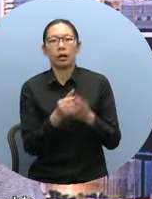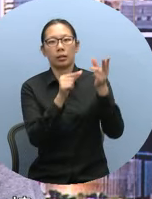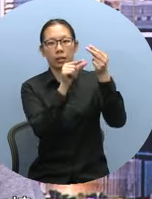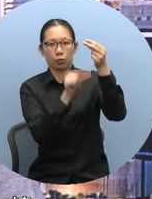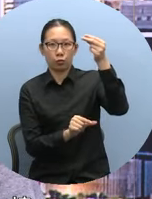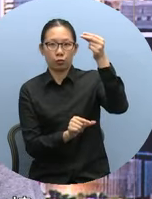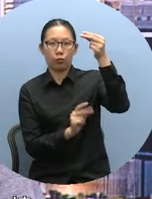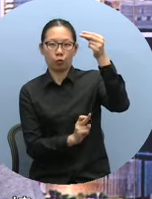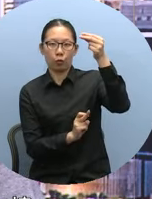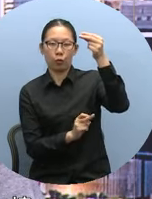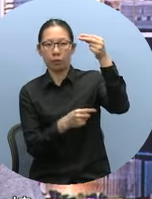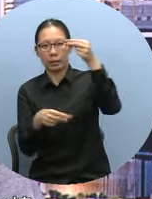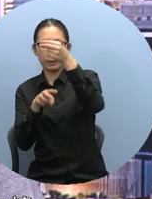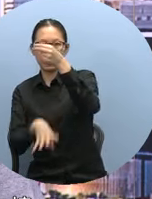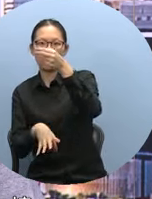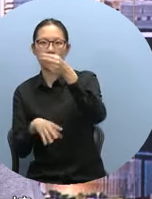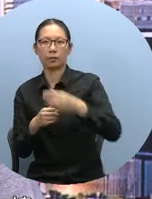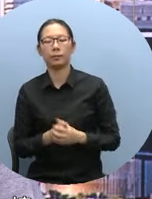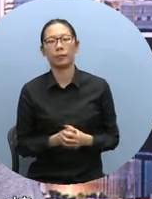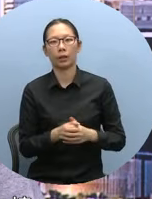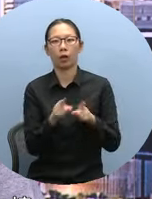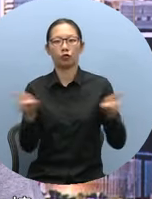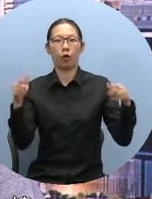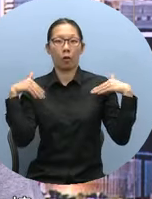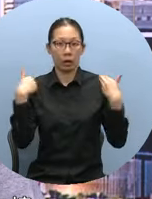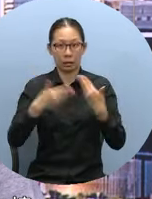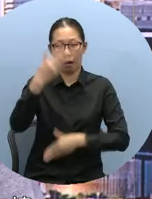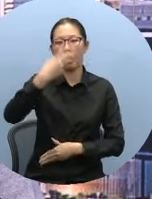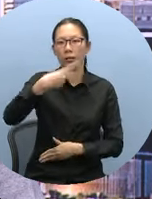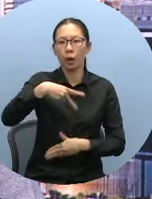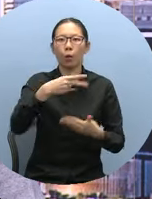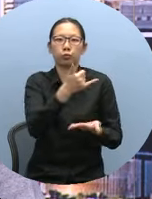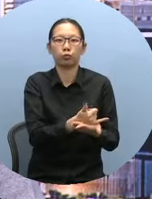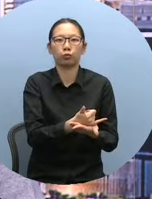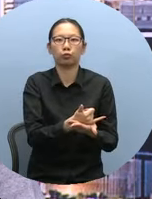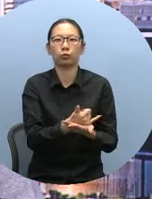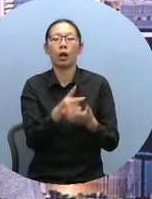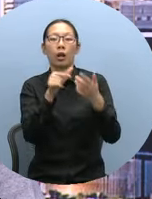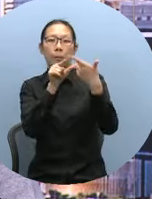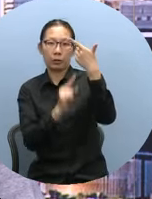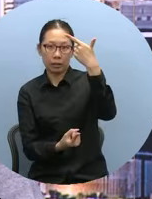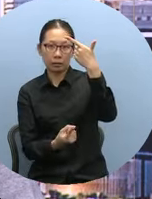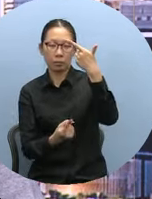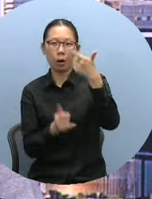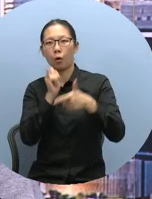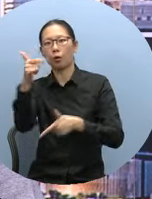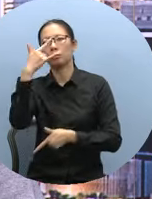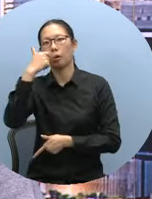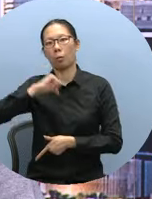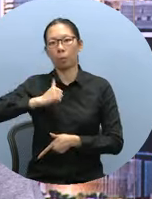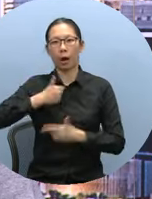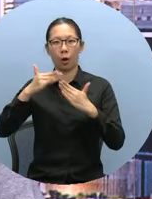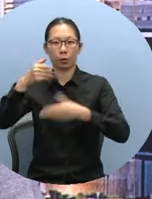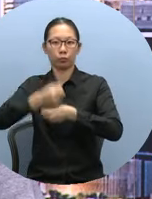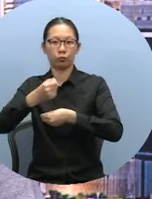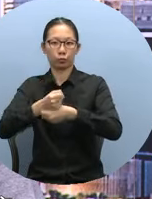7月中至到尾住喺呢個長興二樓嗰度咧，佢8月1日咧都去咗一個新僱主嗰度嘅，咁喺